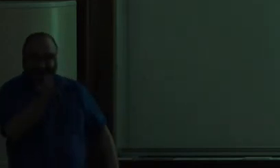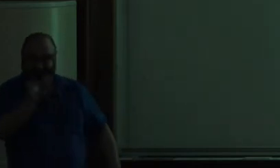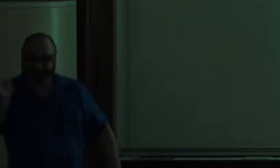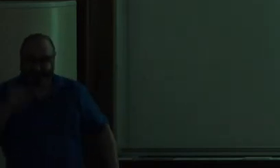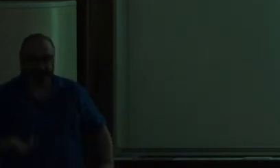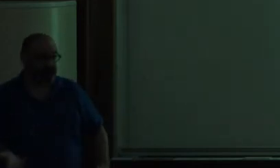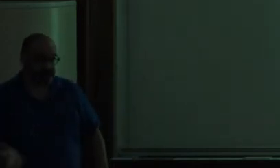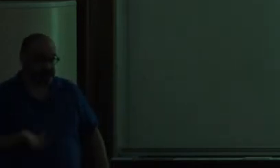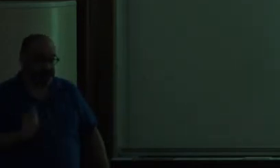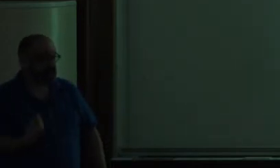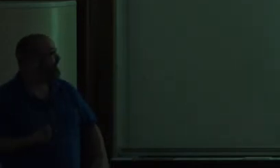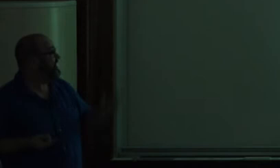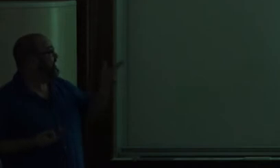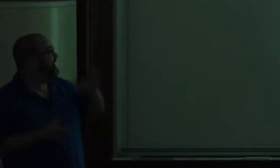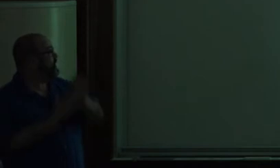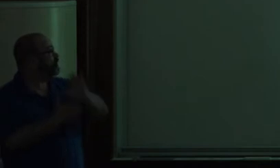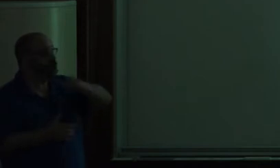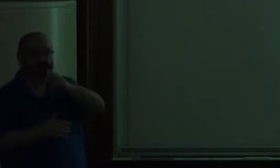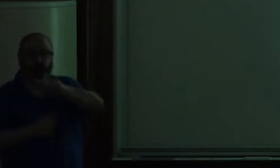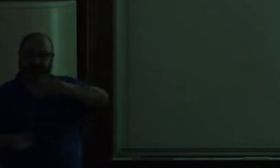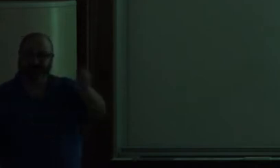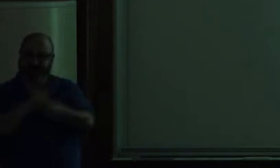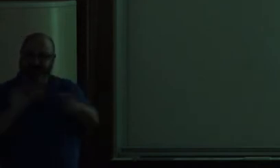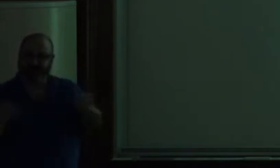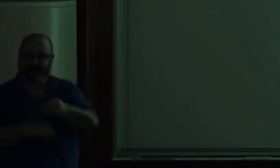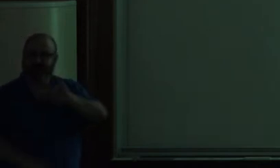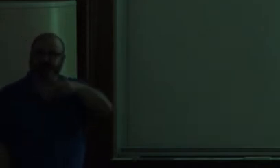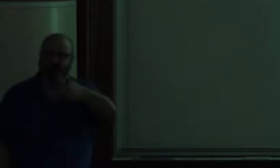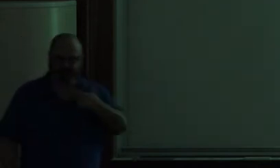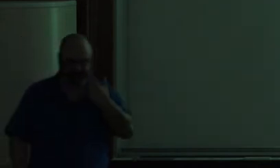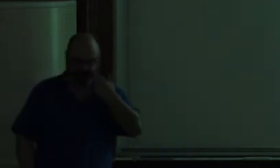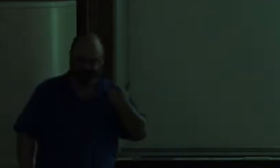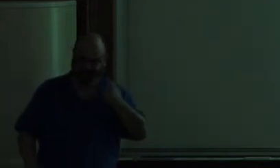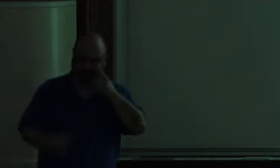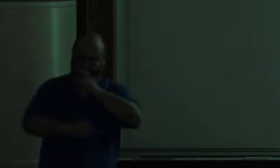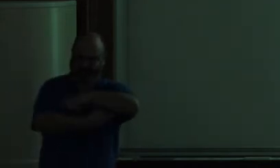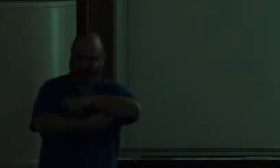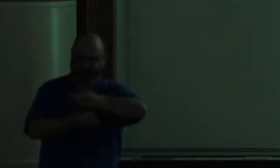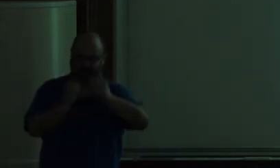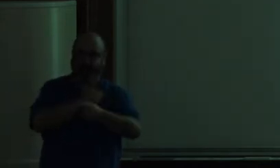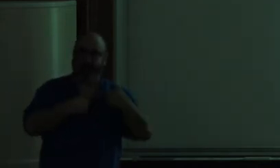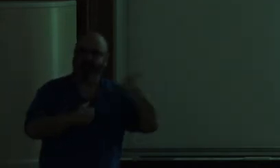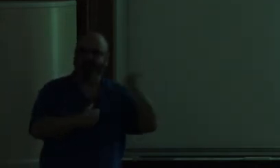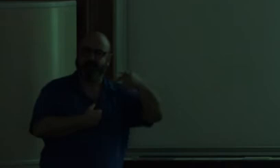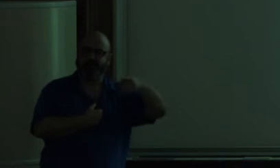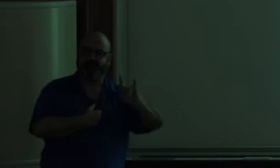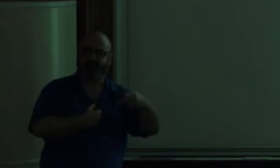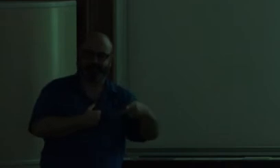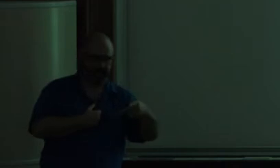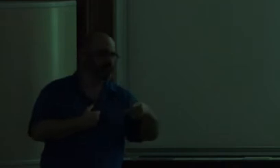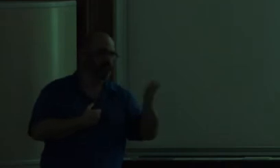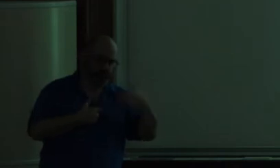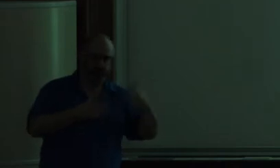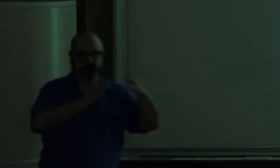pourquoi la fonction John, elle est à l'envers? C'est un truc que tous les débutants en Python se sont demandé. Hein. Moi, le premier, je venais du monde PHP, j'ai fait alors mon petit